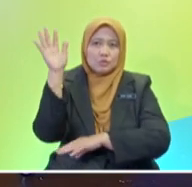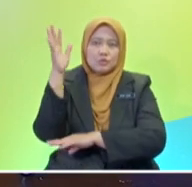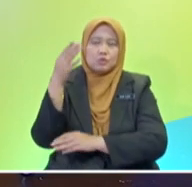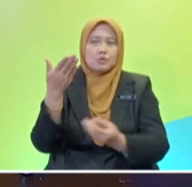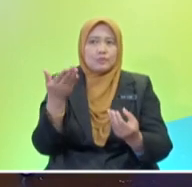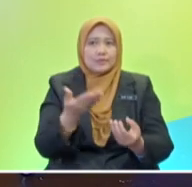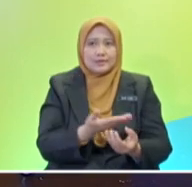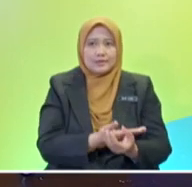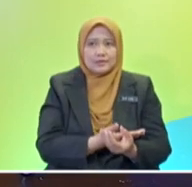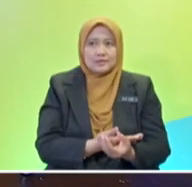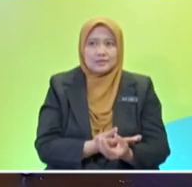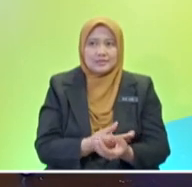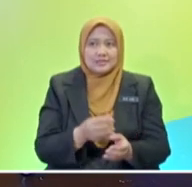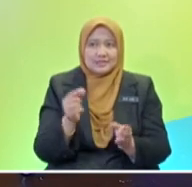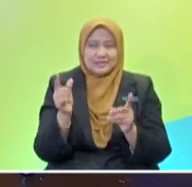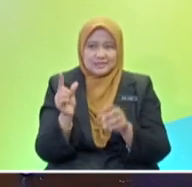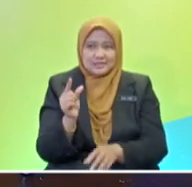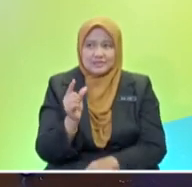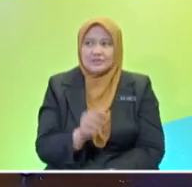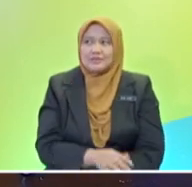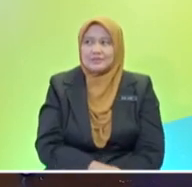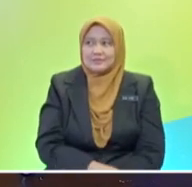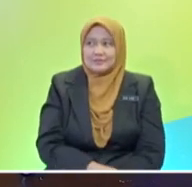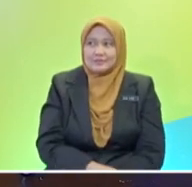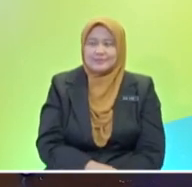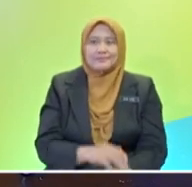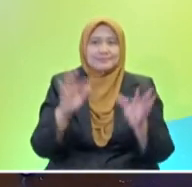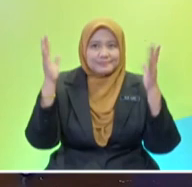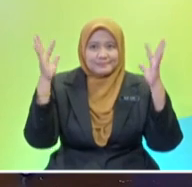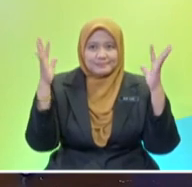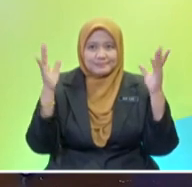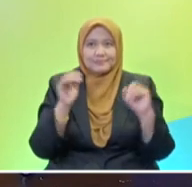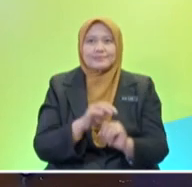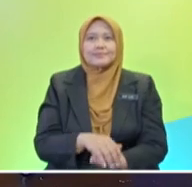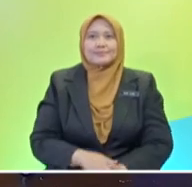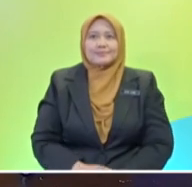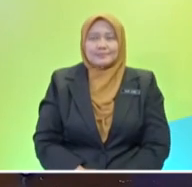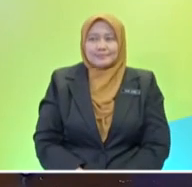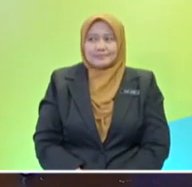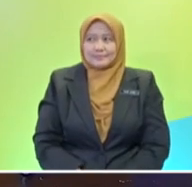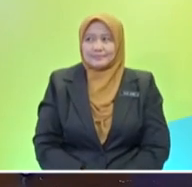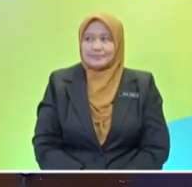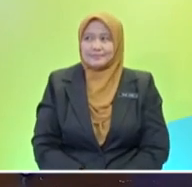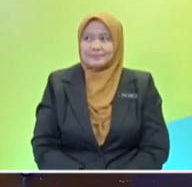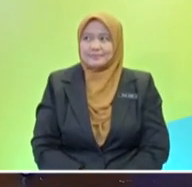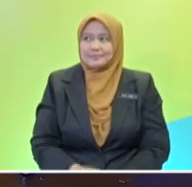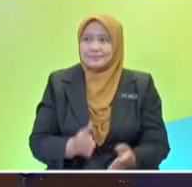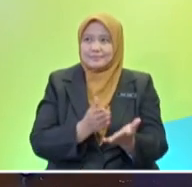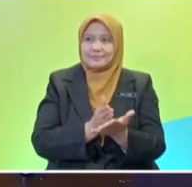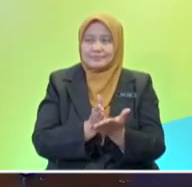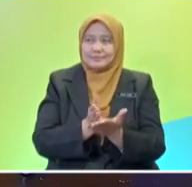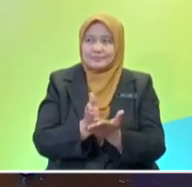mangga, jenis mangga. Okey, seterusnya Din, tepuk untuk Din. Yeah. Bagus Din. Okey, seterusnya